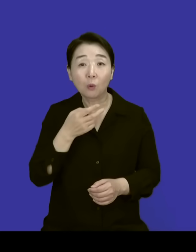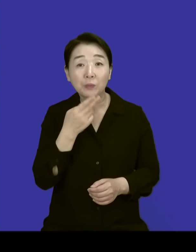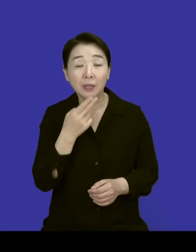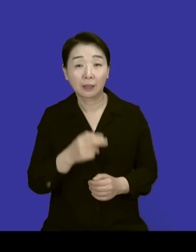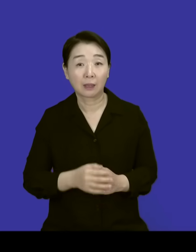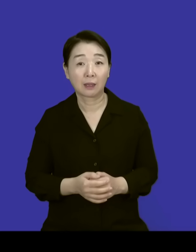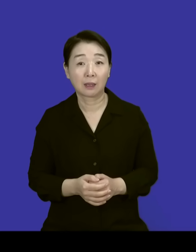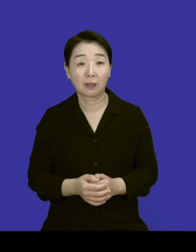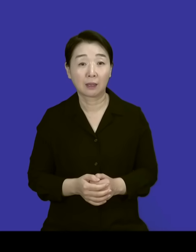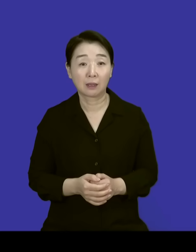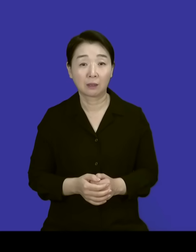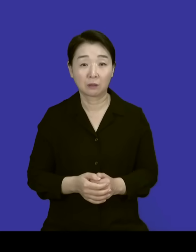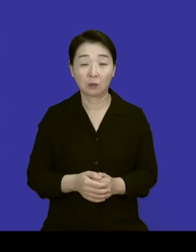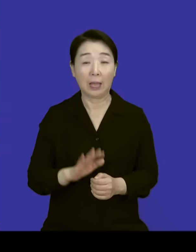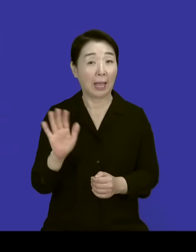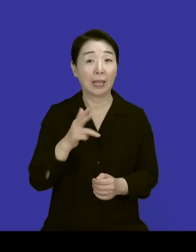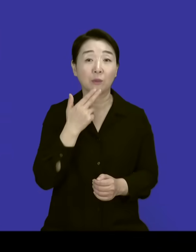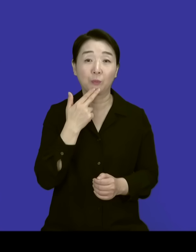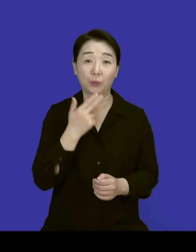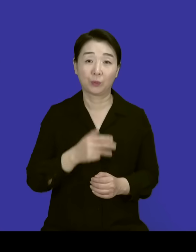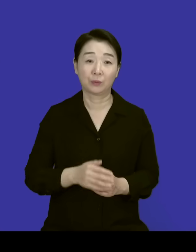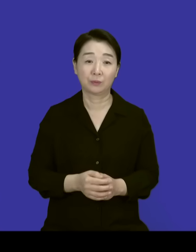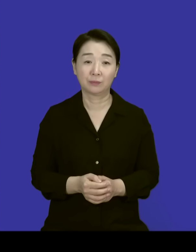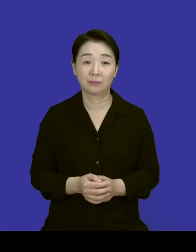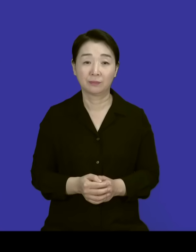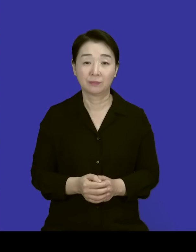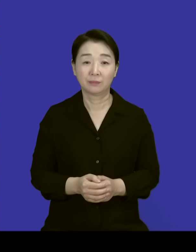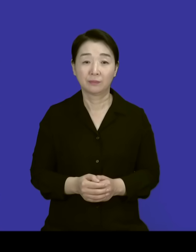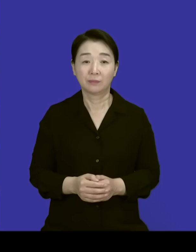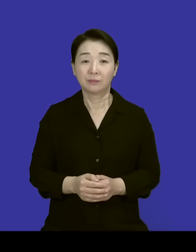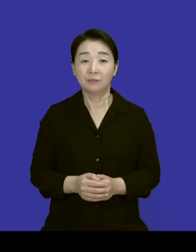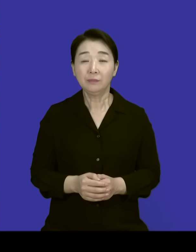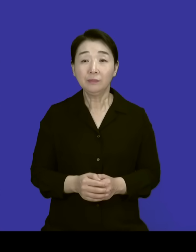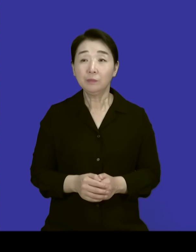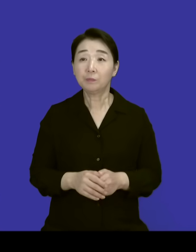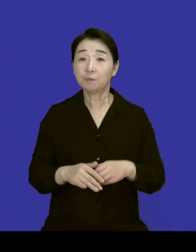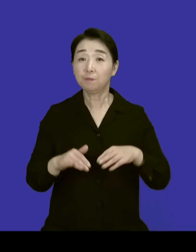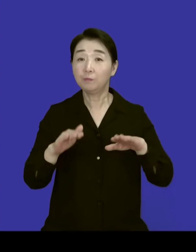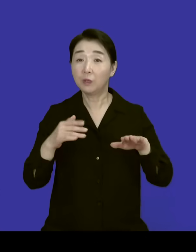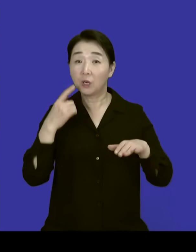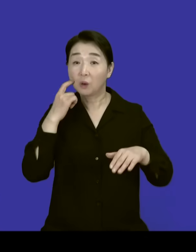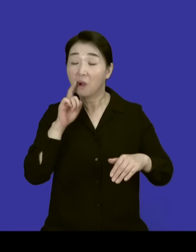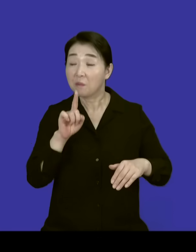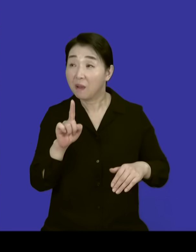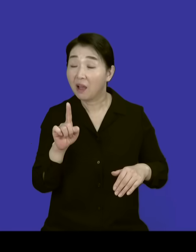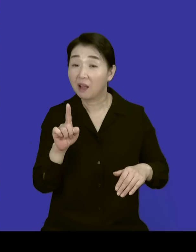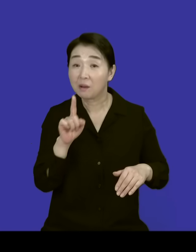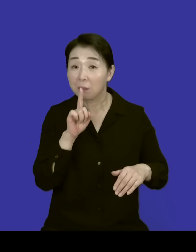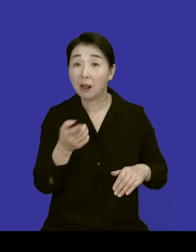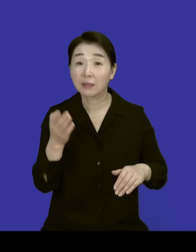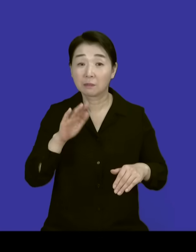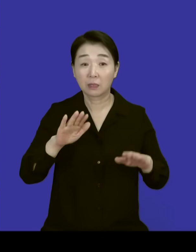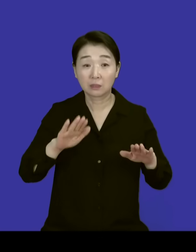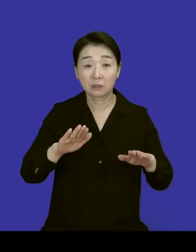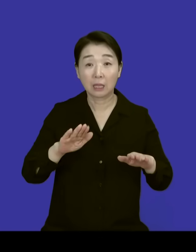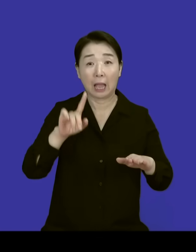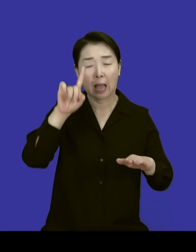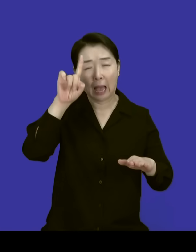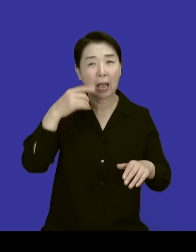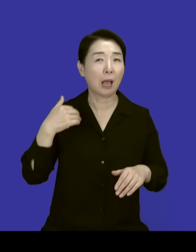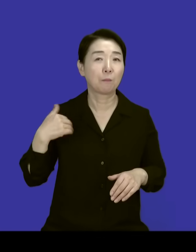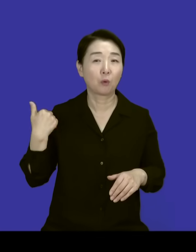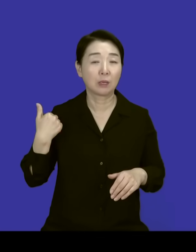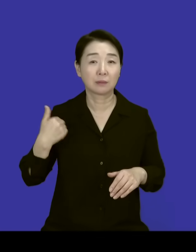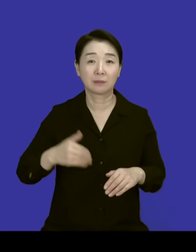할 줄 아는 게 전혀 없었잖아요. 아예 없죠. 어. 지금도 다 뭐 거짓말이라고 자꾸 뭐 거짓말하네 막 이러는데 진짜로 아예 몰랐고요.